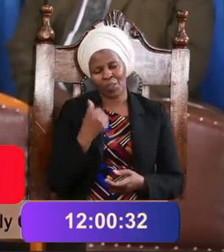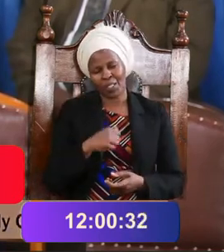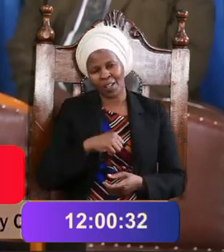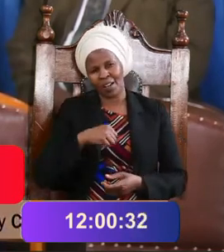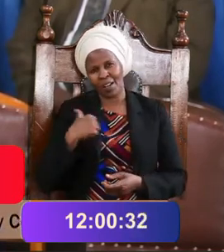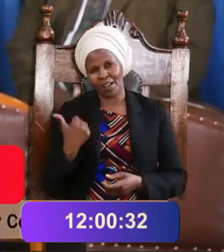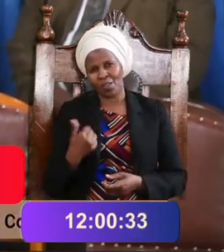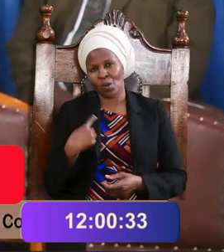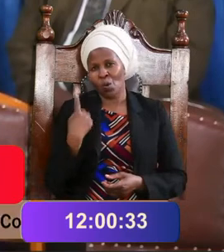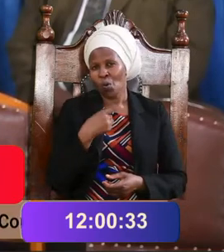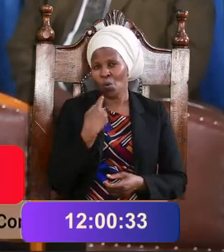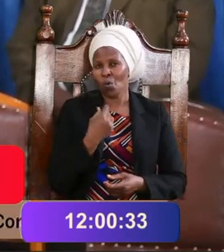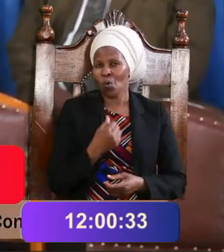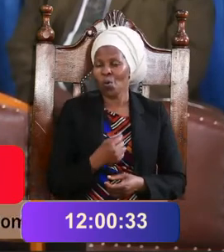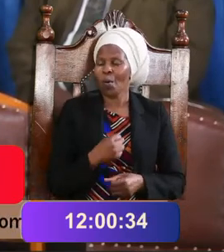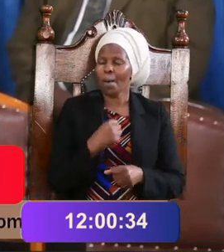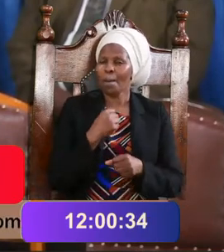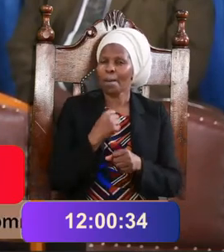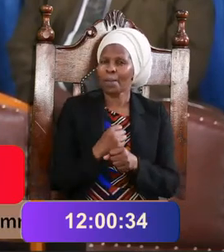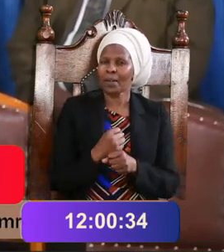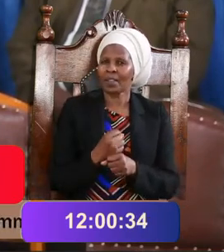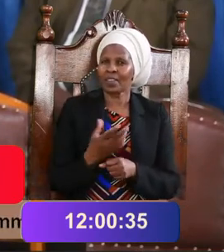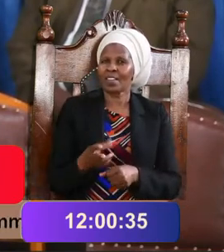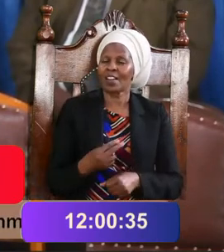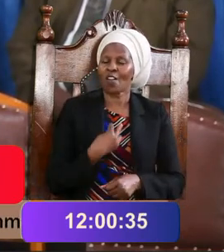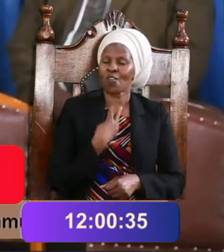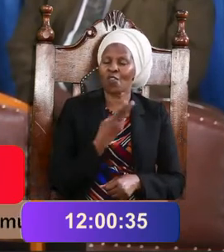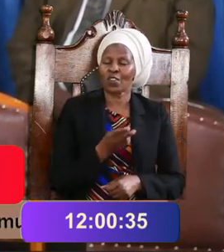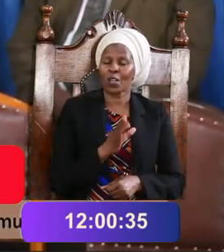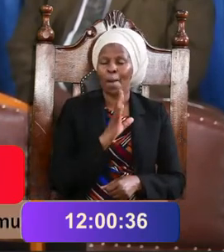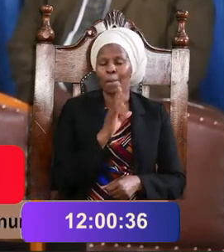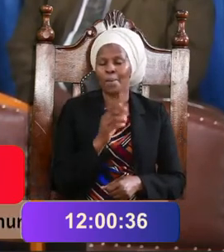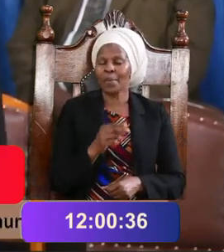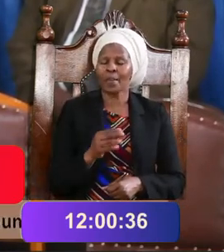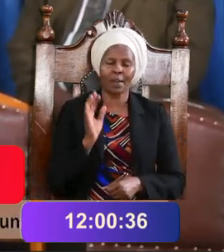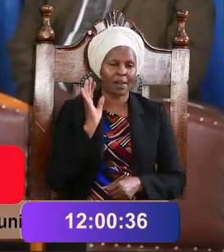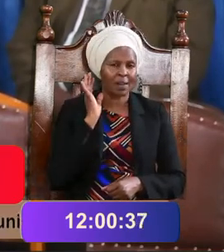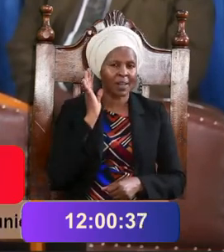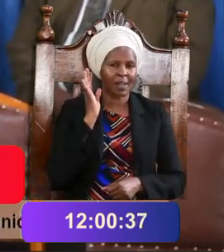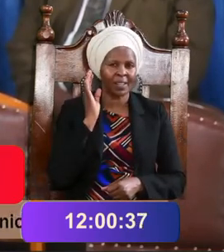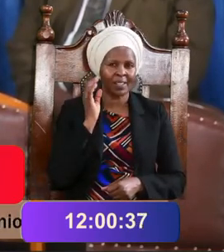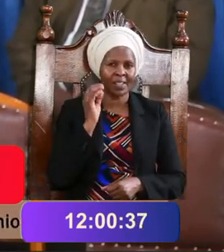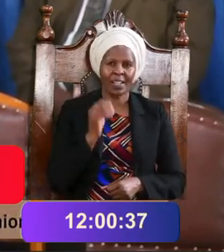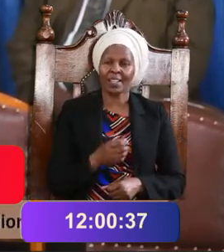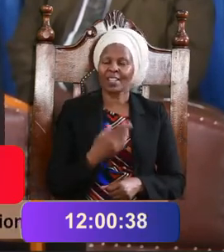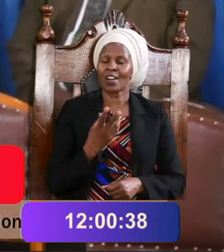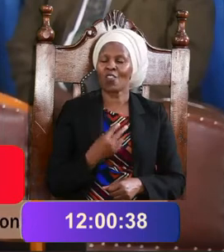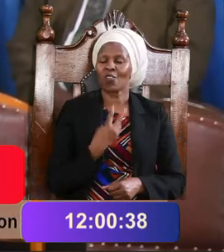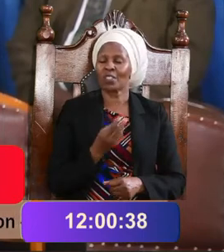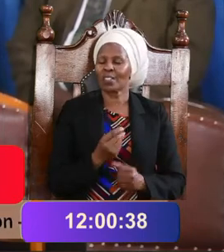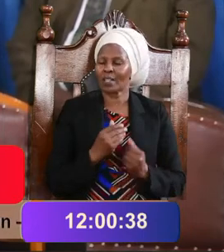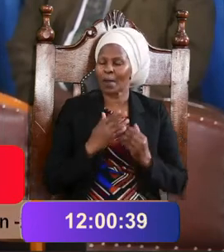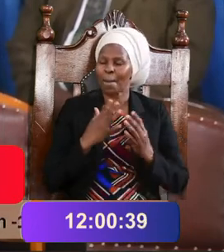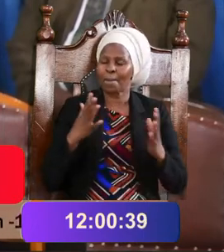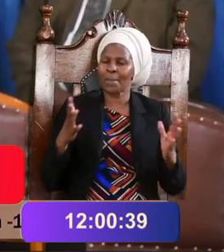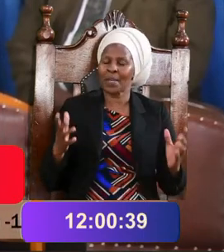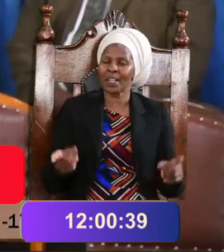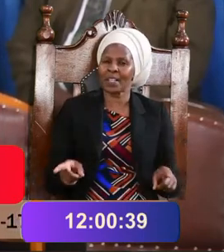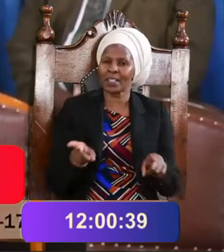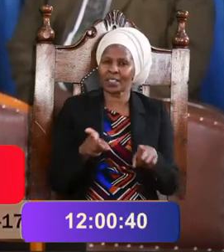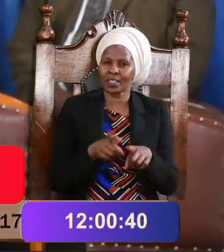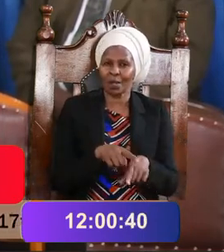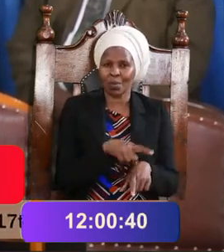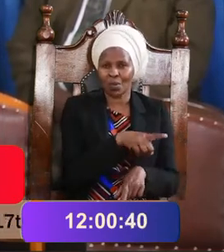ambao wanafanya sauti, wanataka sauti zao zisikizwe, wameongeza volume zao. Kwa hivyo hata sisi tukiwa